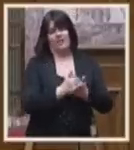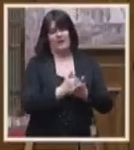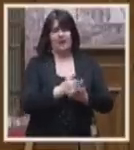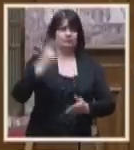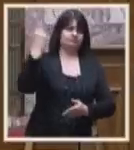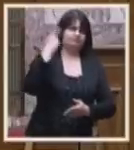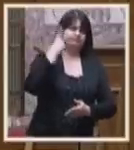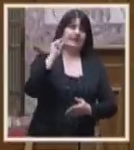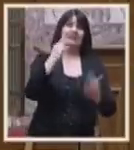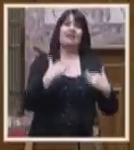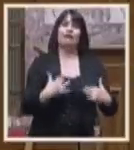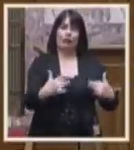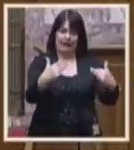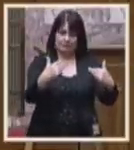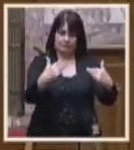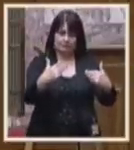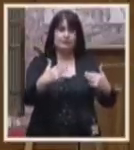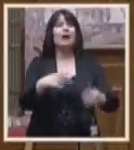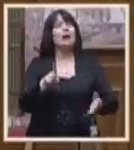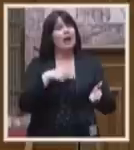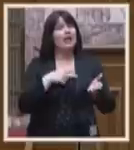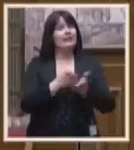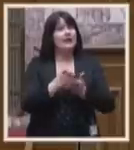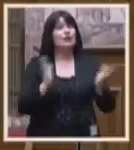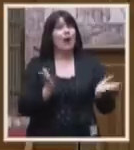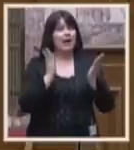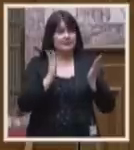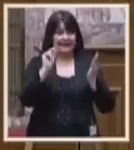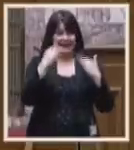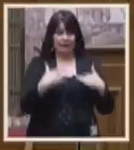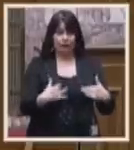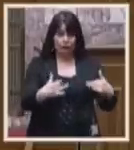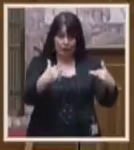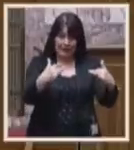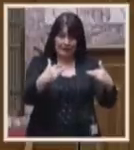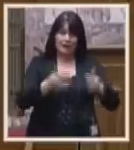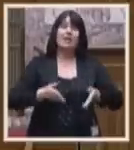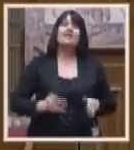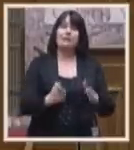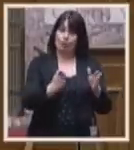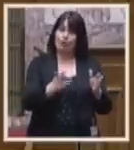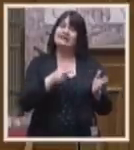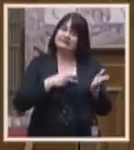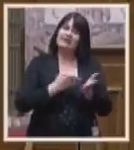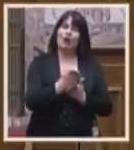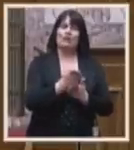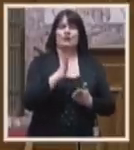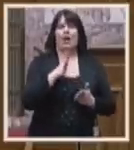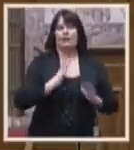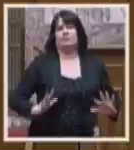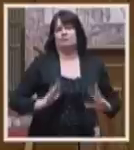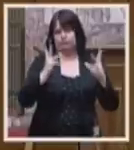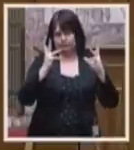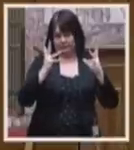Βουλή. Όμως θα έχουν δίκιο απόλυτο εάν αυτή η Βουλή δεν προχωρήσει σε μεγάλες τομές στο πολιτικό